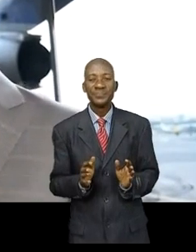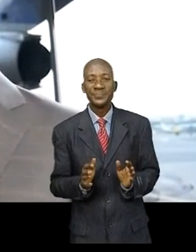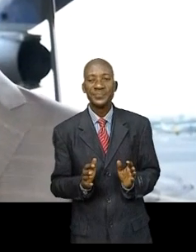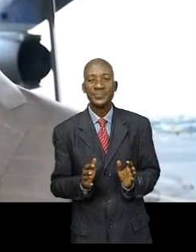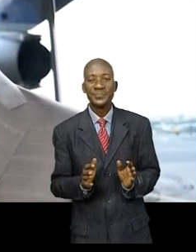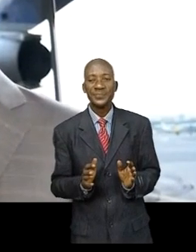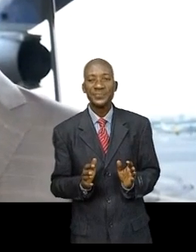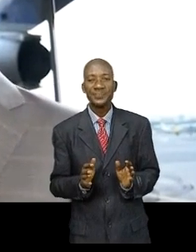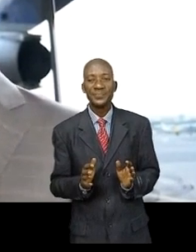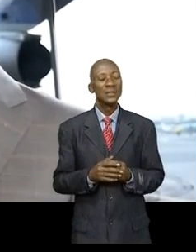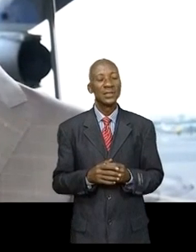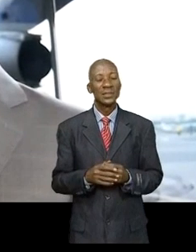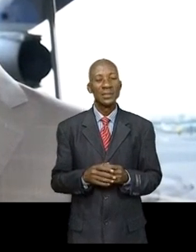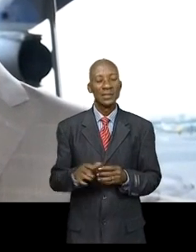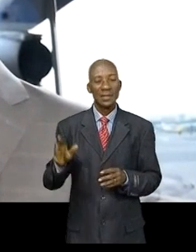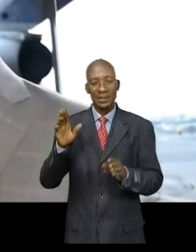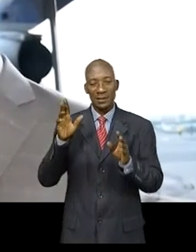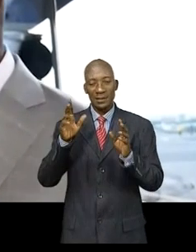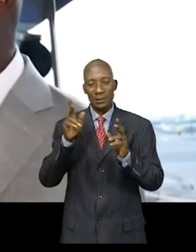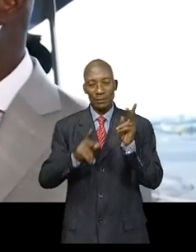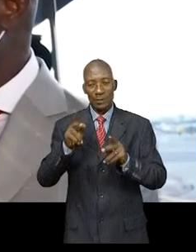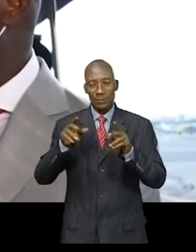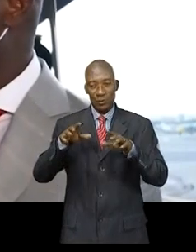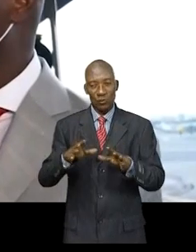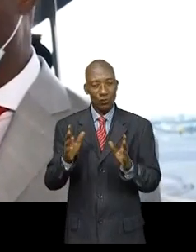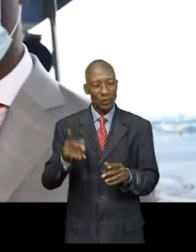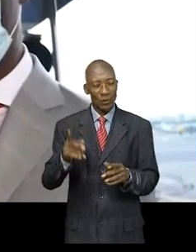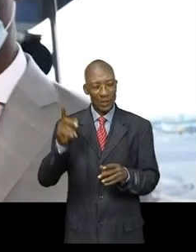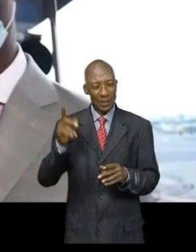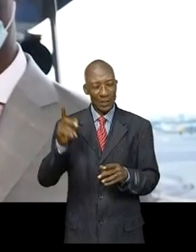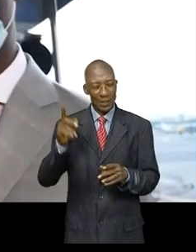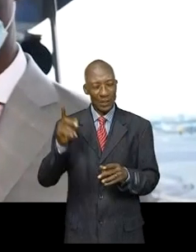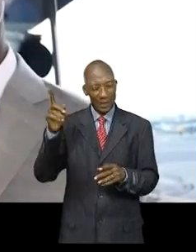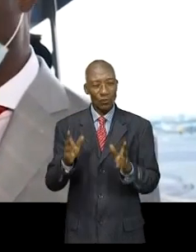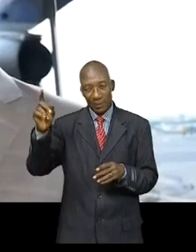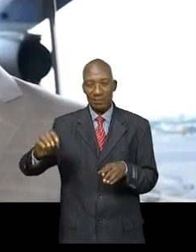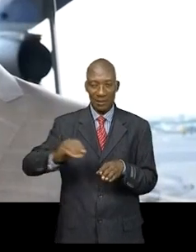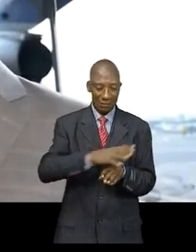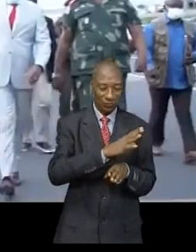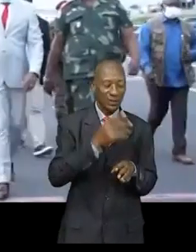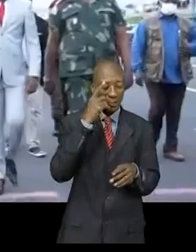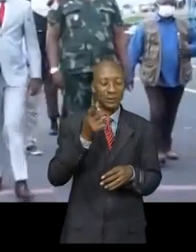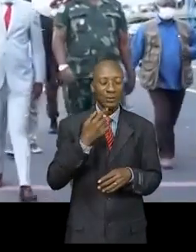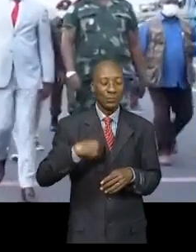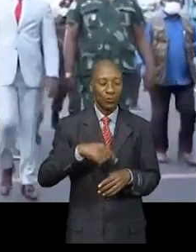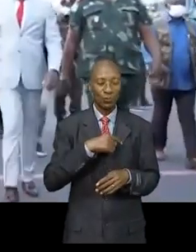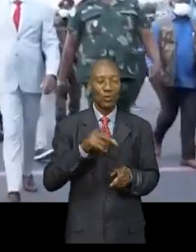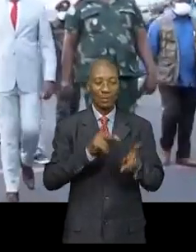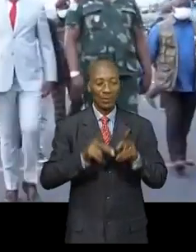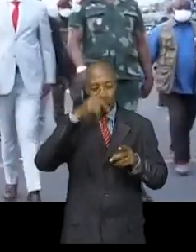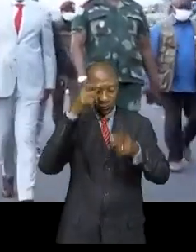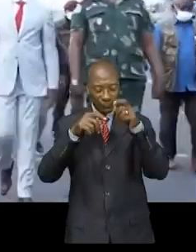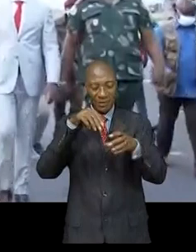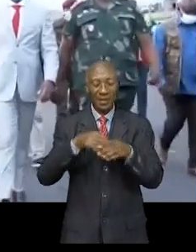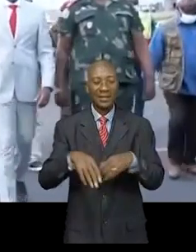peuples sont en période de crise et nous remercions beaucoup le peuple frère. L'appel à la solidarité lancé par